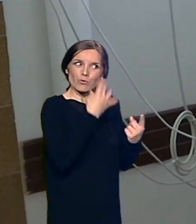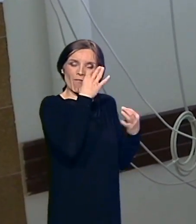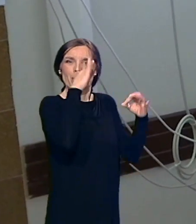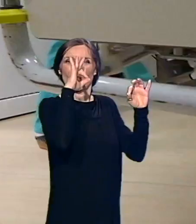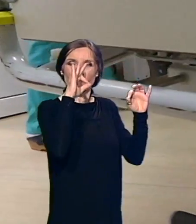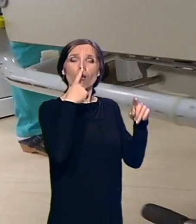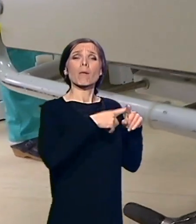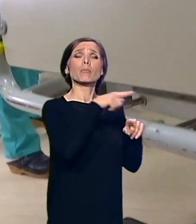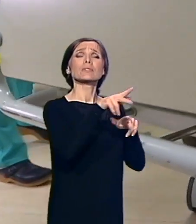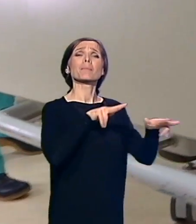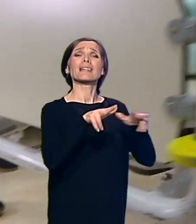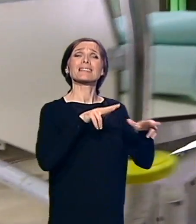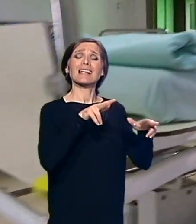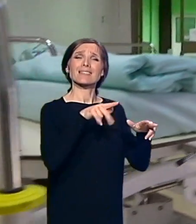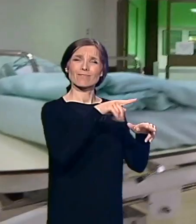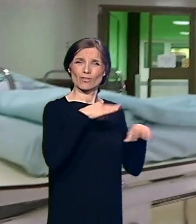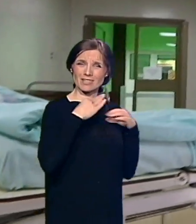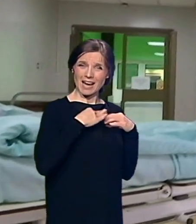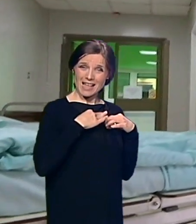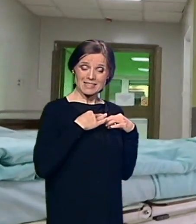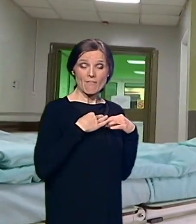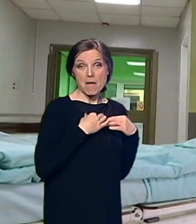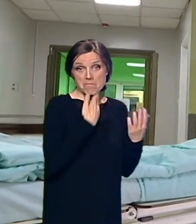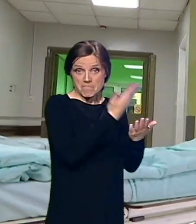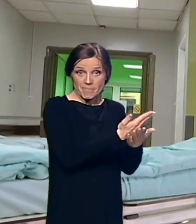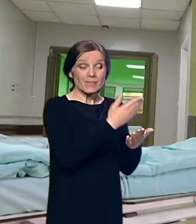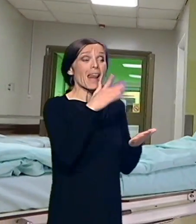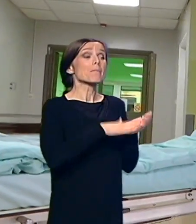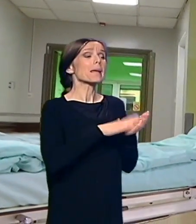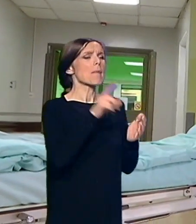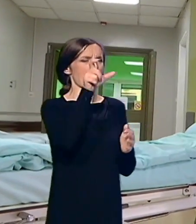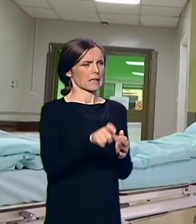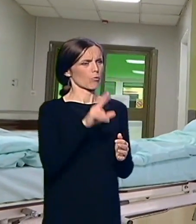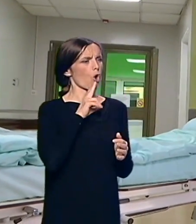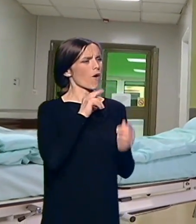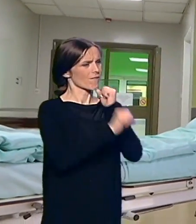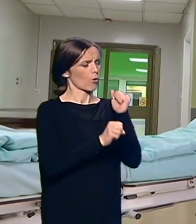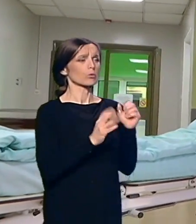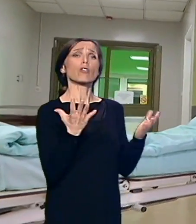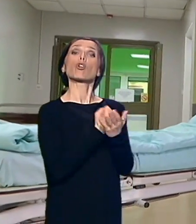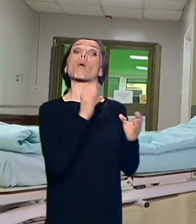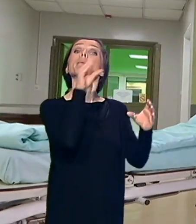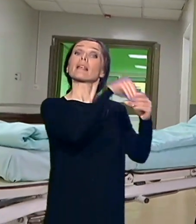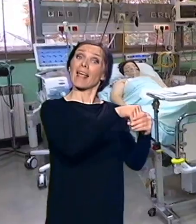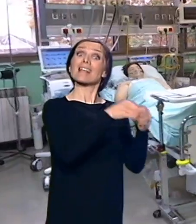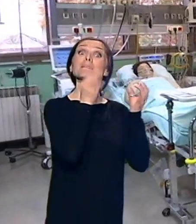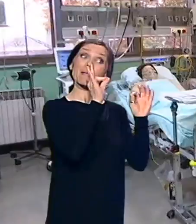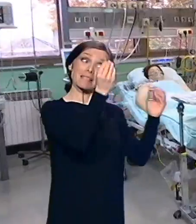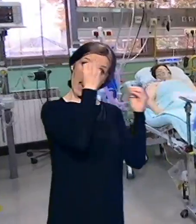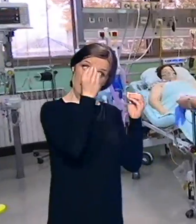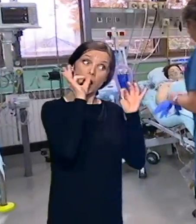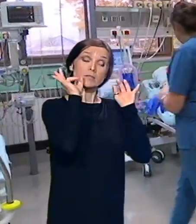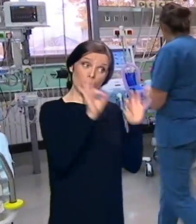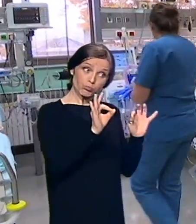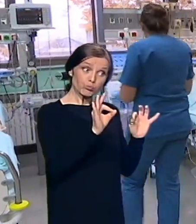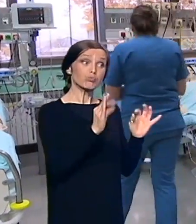da su medicinari koji dobiju specijalizaciju u obavezi da u zdravstvenoj ustanovi koja ih šalje na usavršavanje